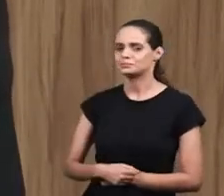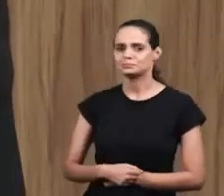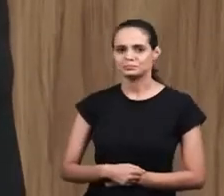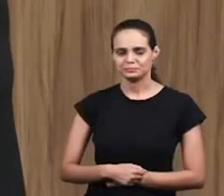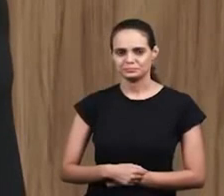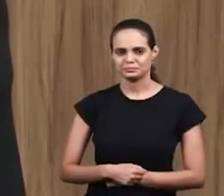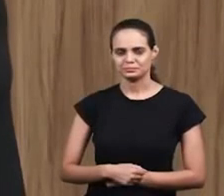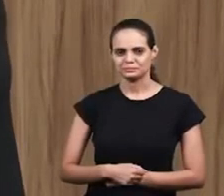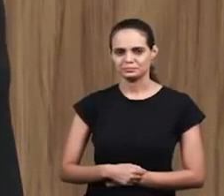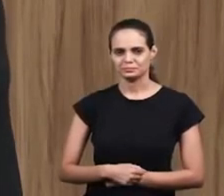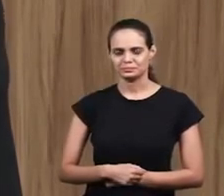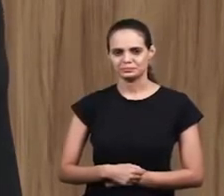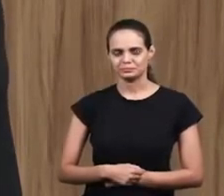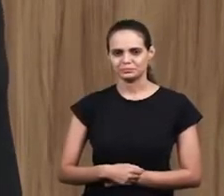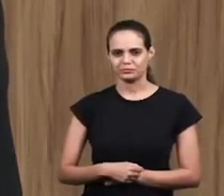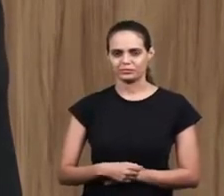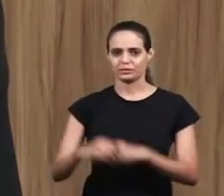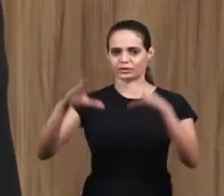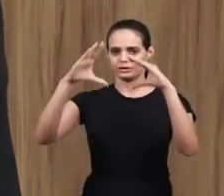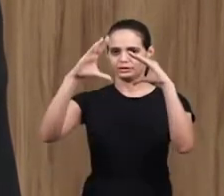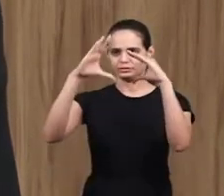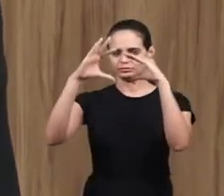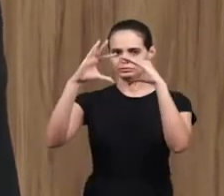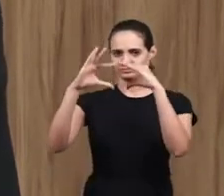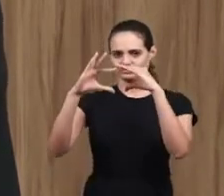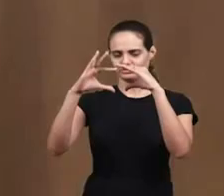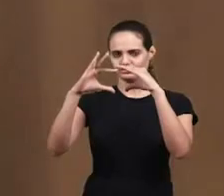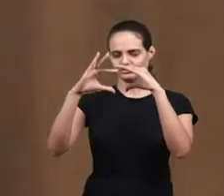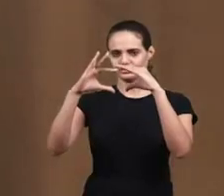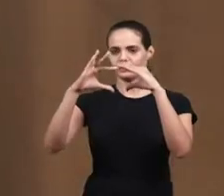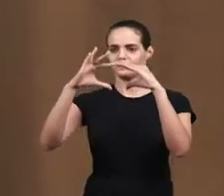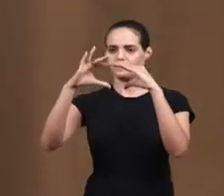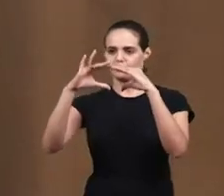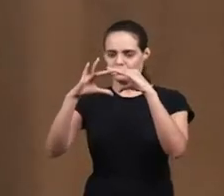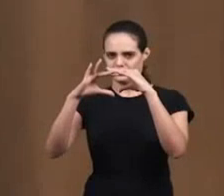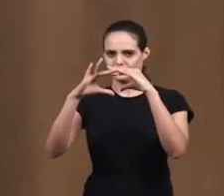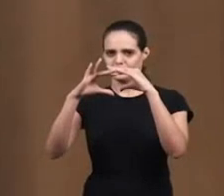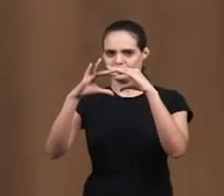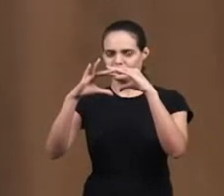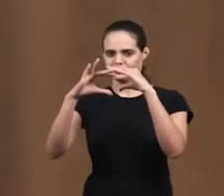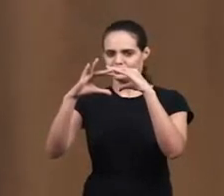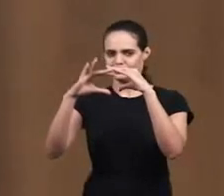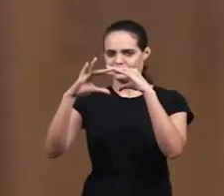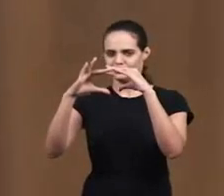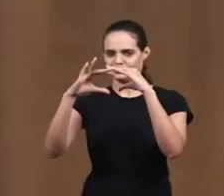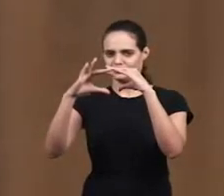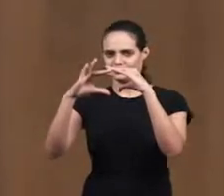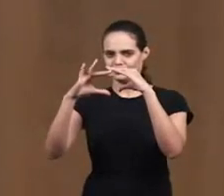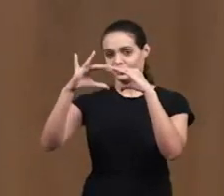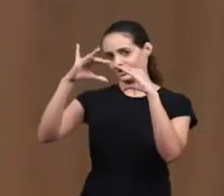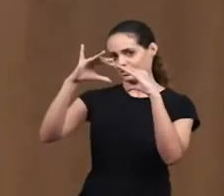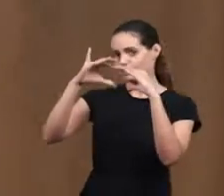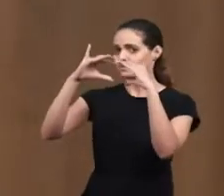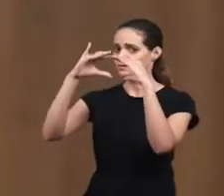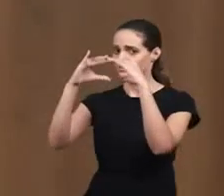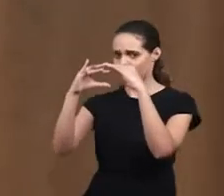der rechten Hand wird das vierte Loch verschließen und so geht es sukzessive weiter. Den Mittelfinger